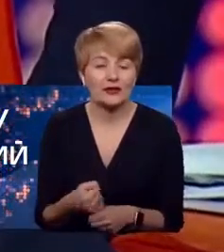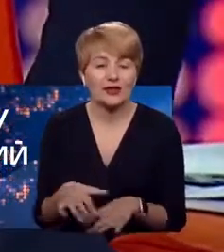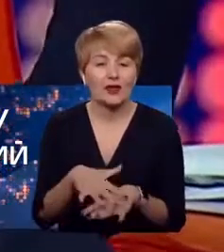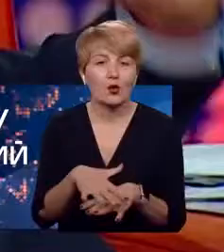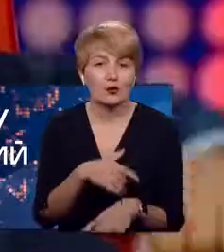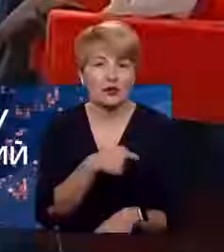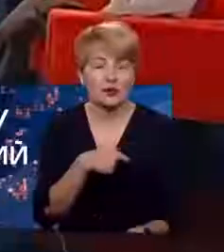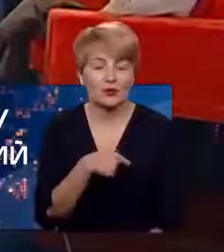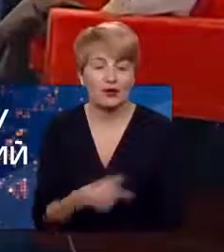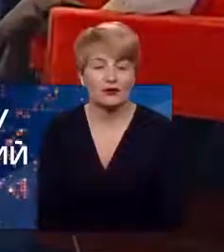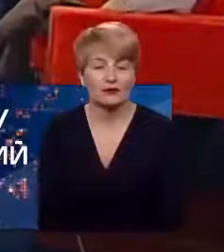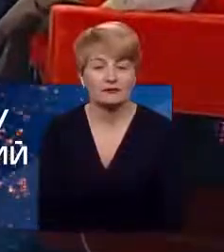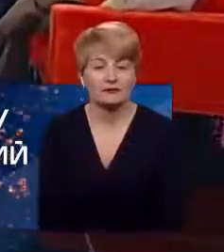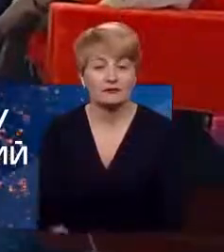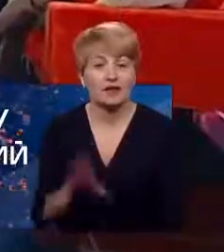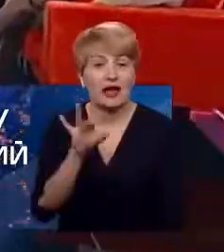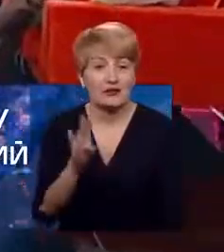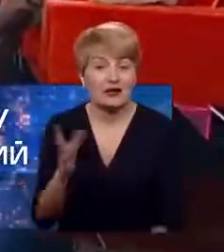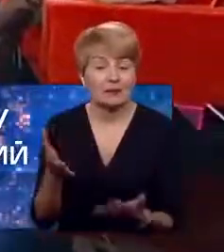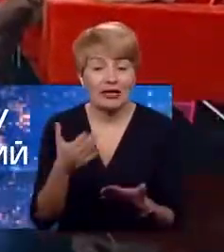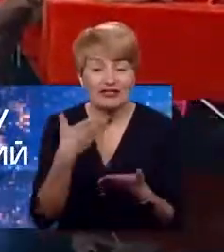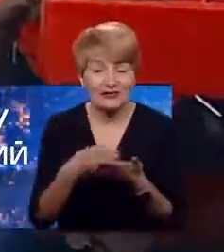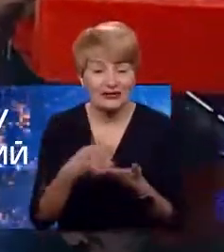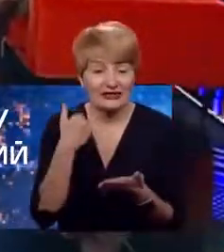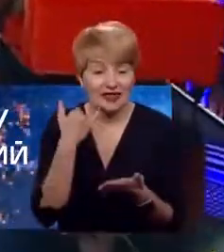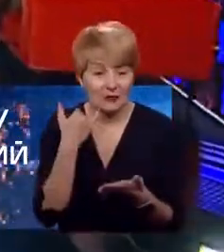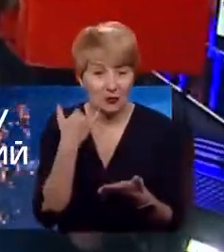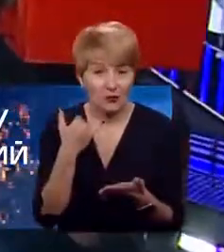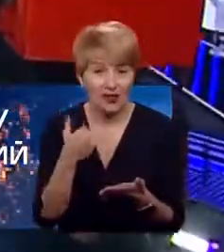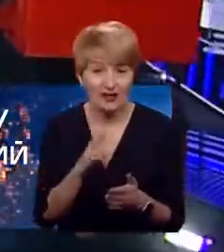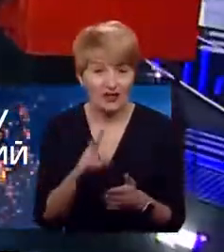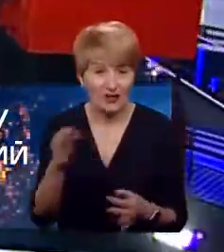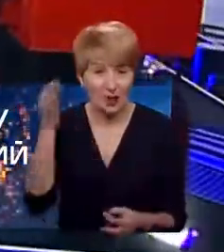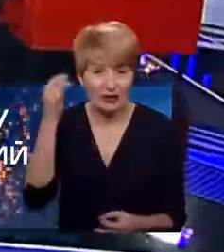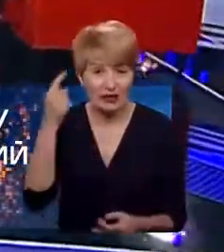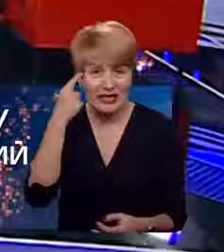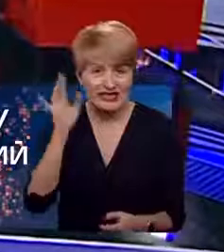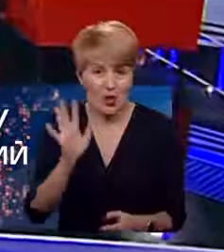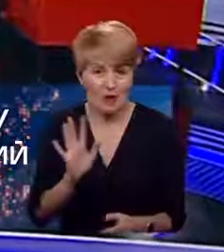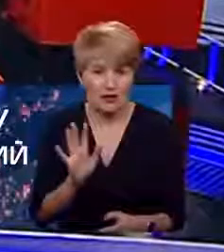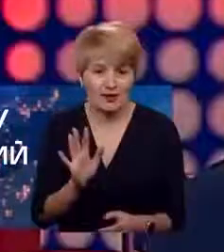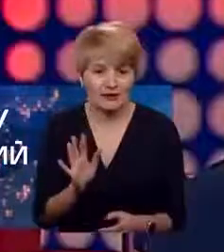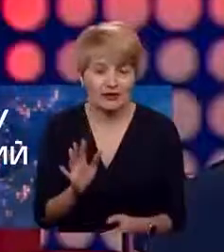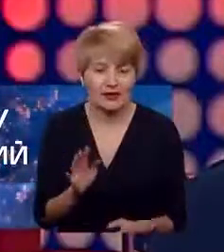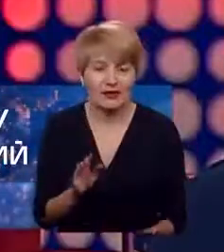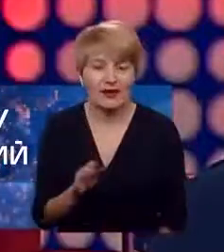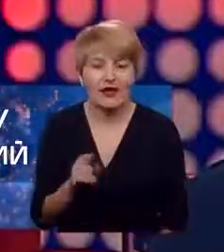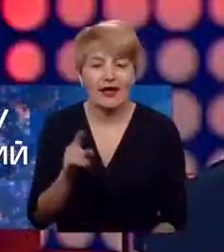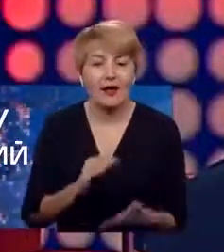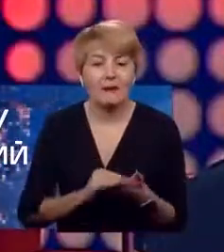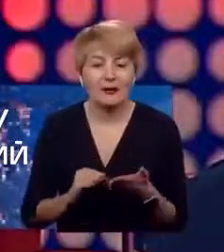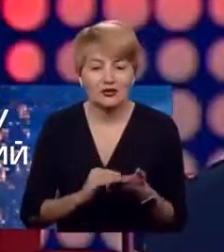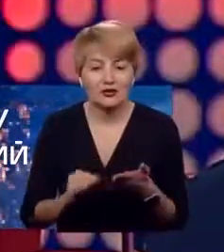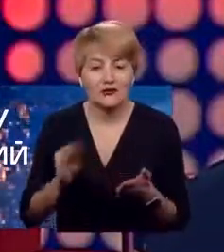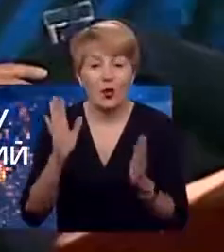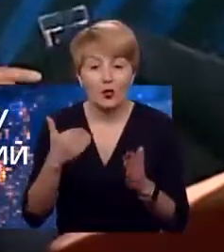депутат. Народний депутат. Так. Він бере свій телефон. Ніхто не здогадається. І можу пише зачитати. У Фейсбуці.